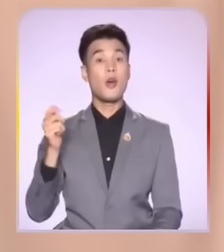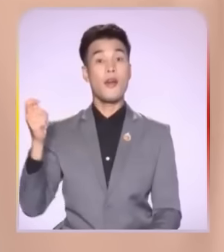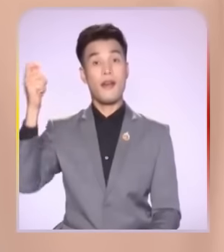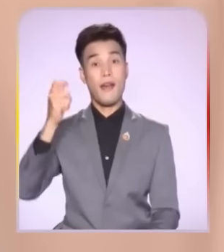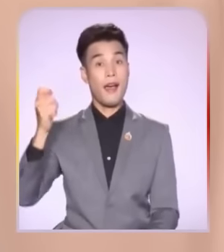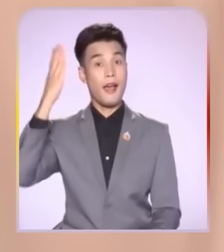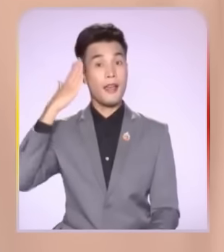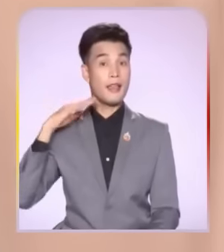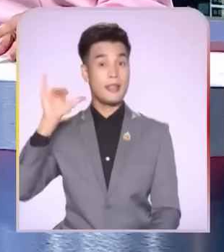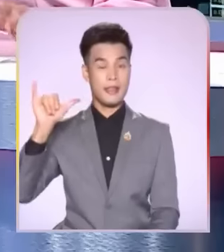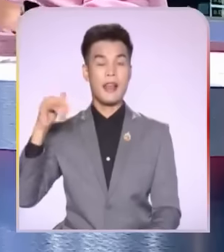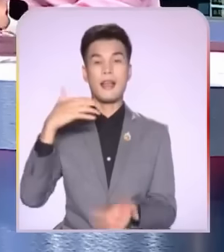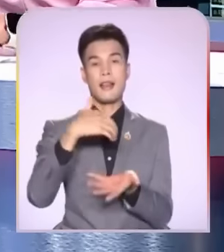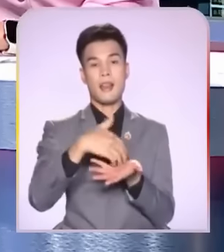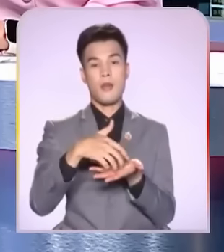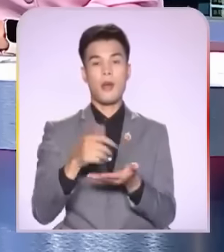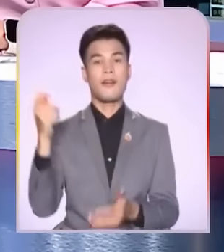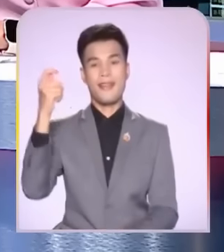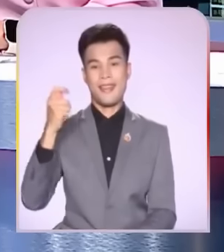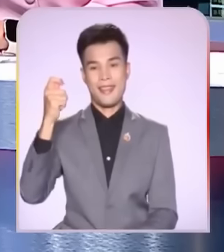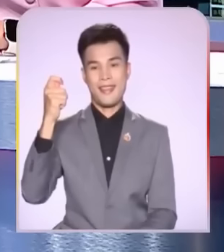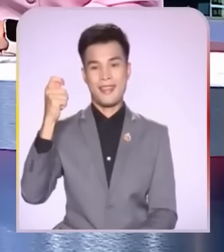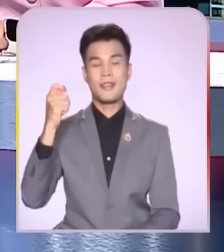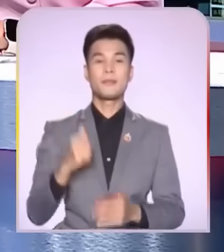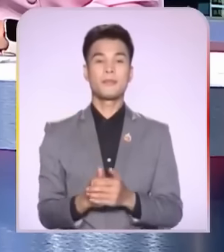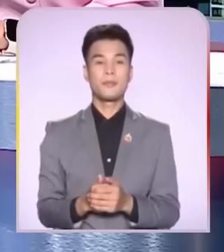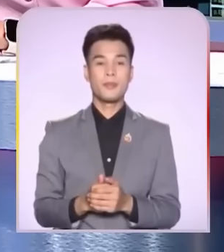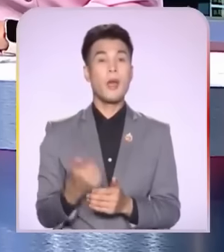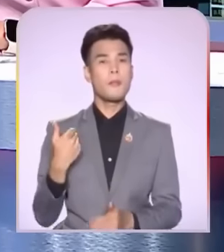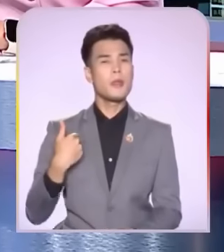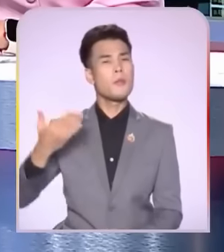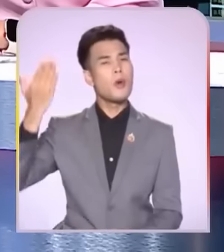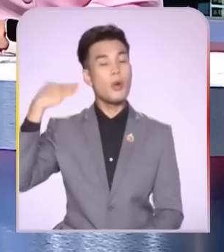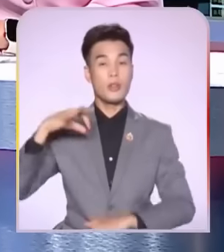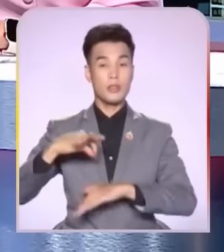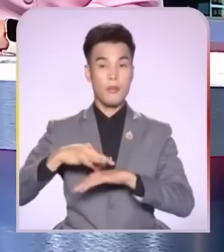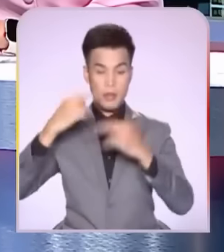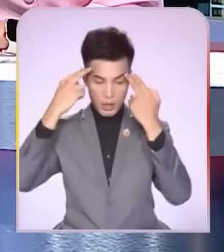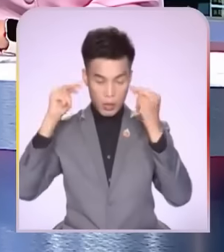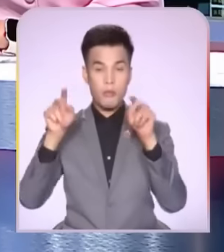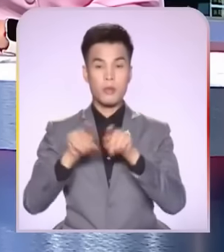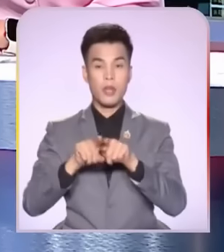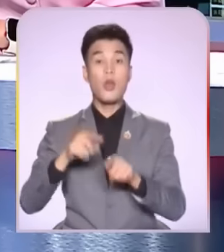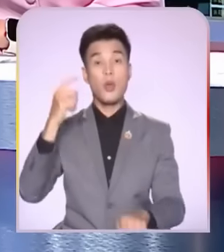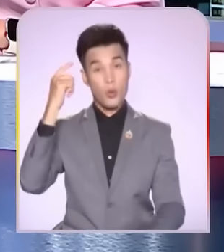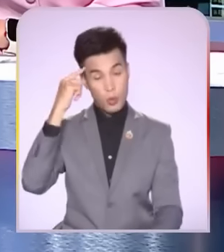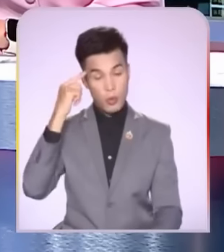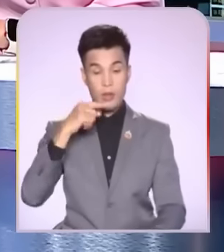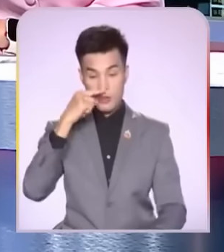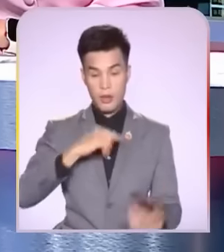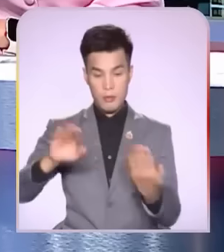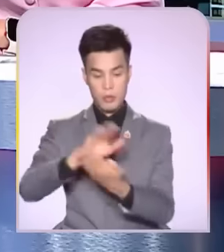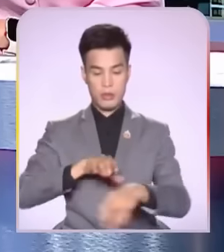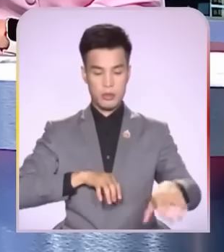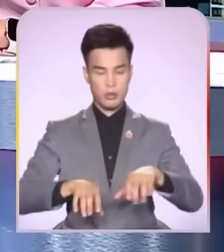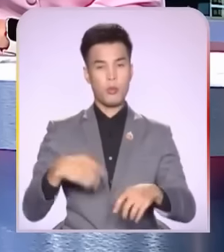ของคนในครอบครัวนะคะโดยผู้เป็นอาซึ่งก็ครั้งหนึ่งก็คือดำรงตำแหน่งนี้มาแล้วก็รู้ว่าการบริหารประเทศเนี่ยมัน